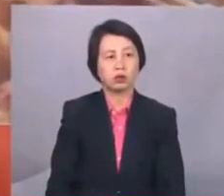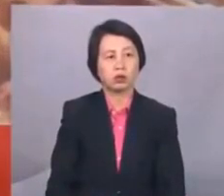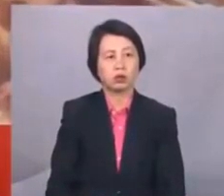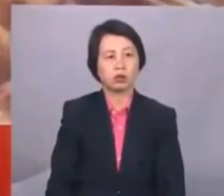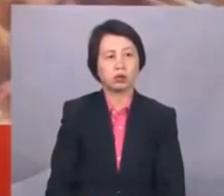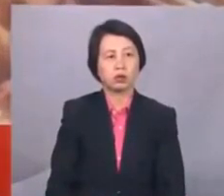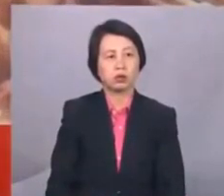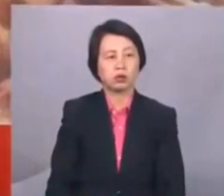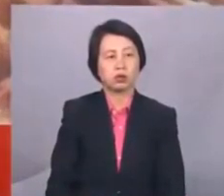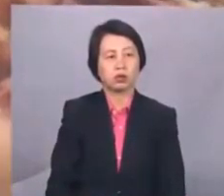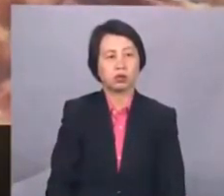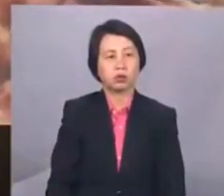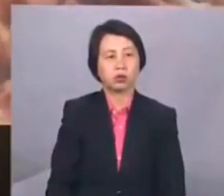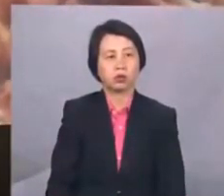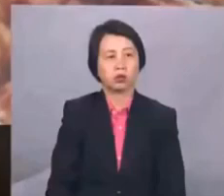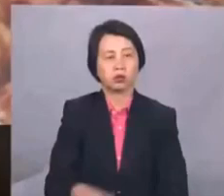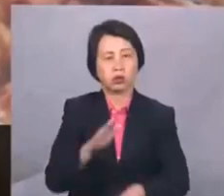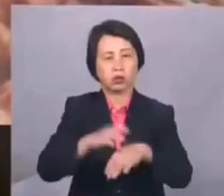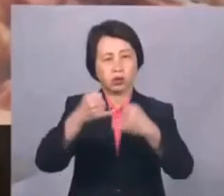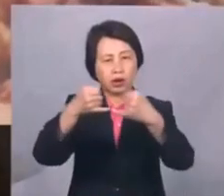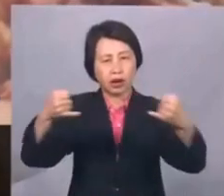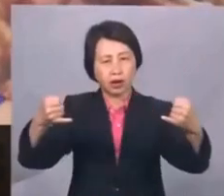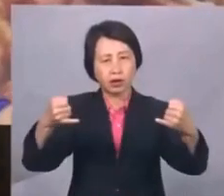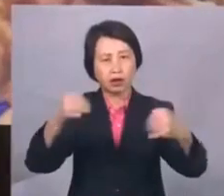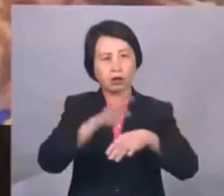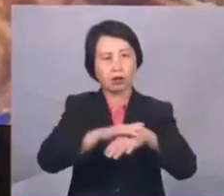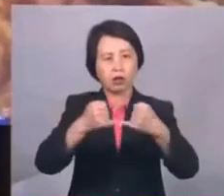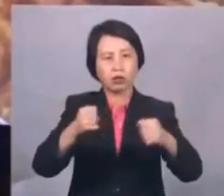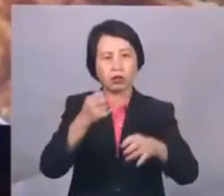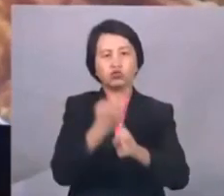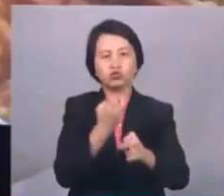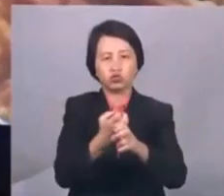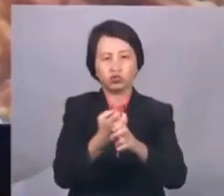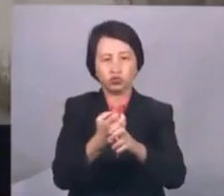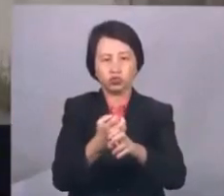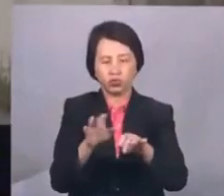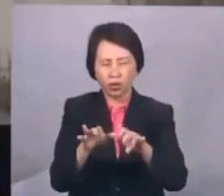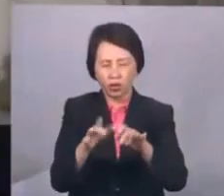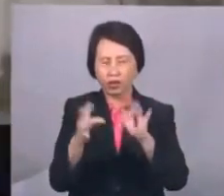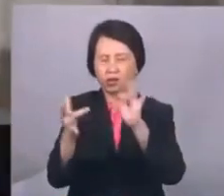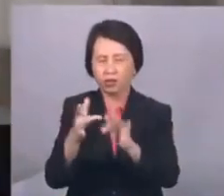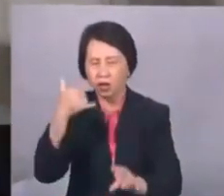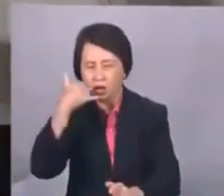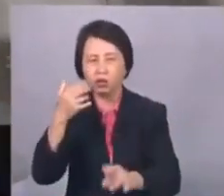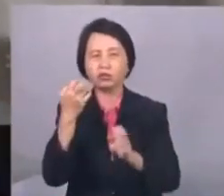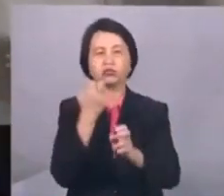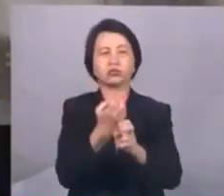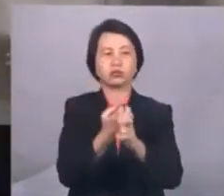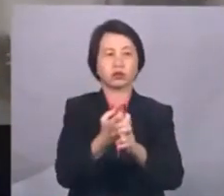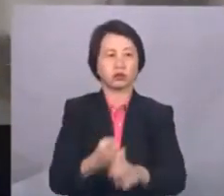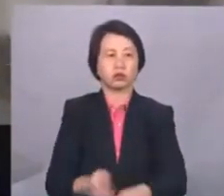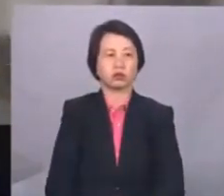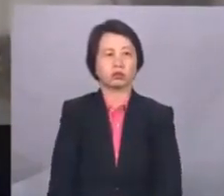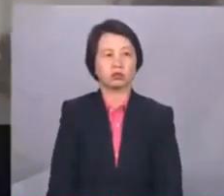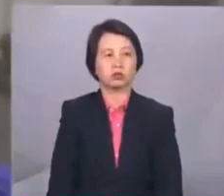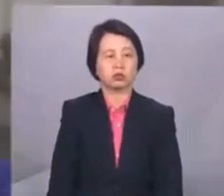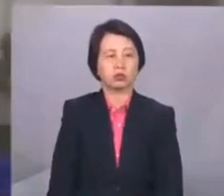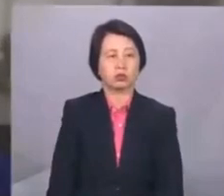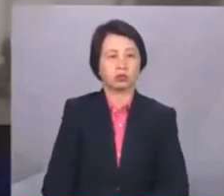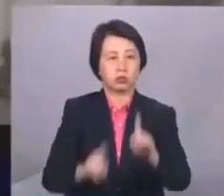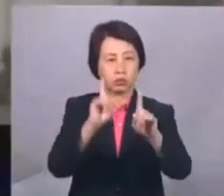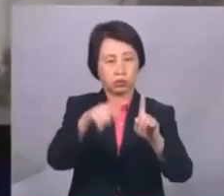nama can make dalam online hollaand pun susah dikontak 2012